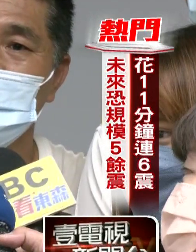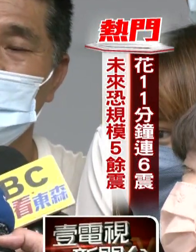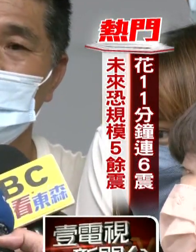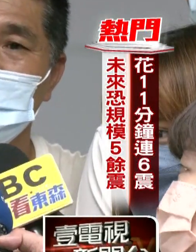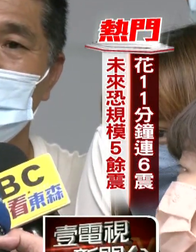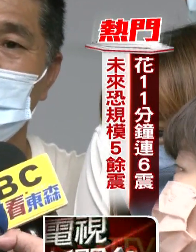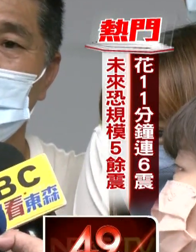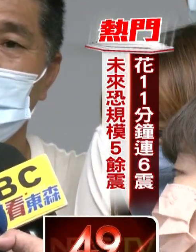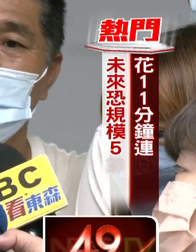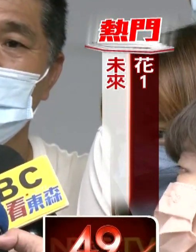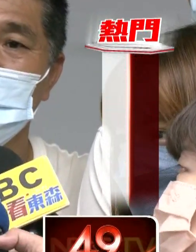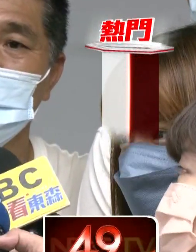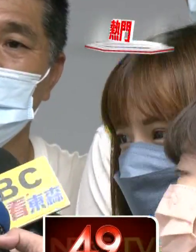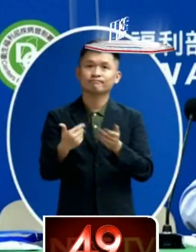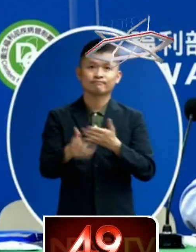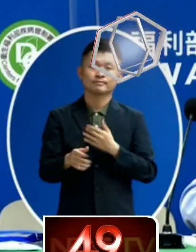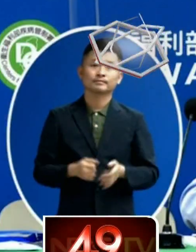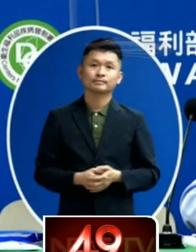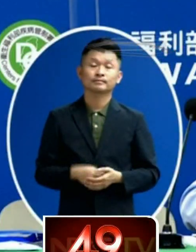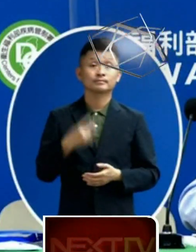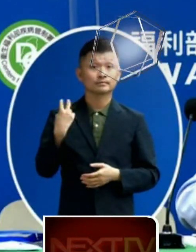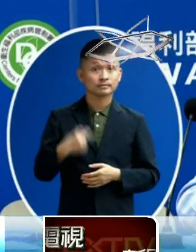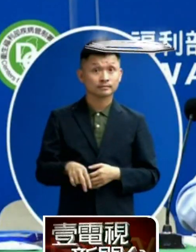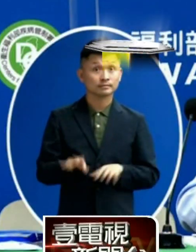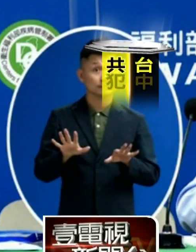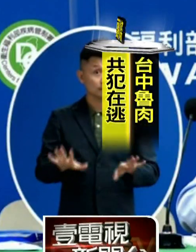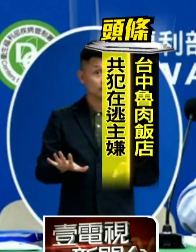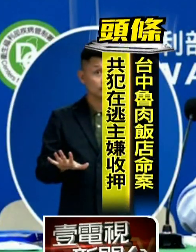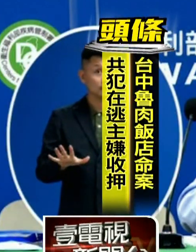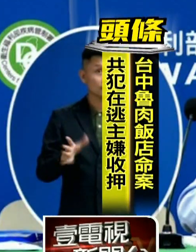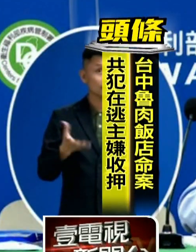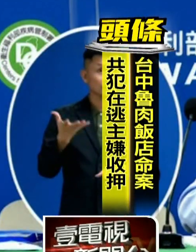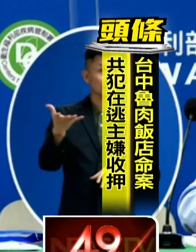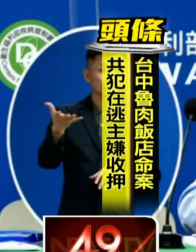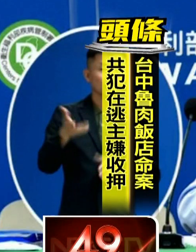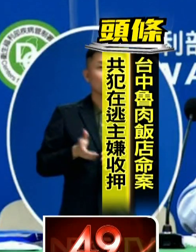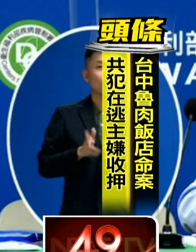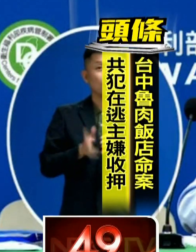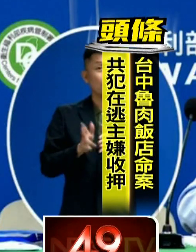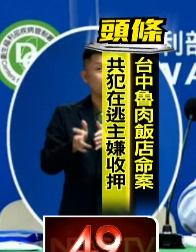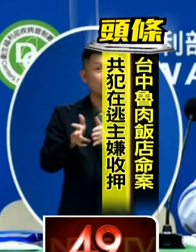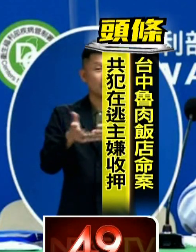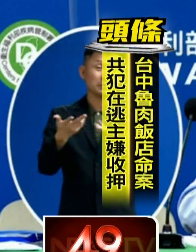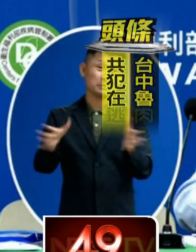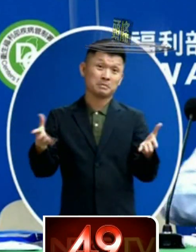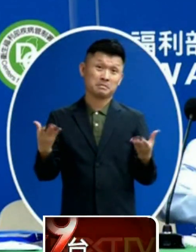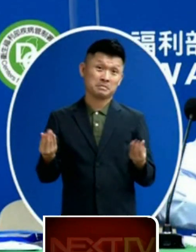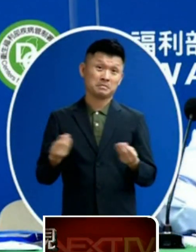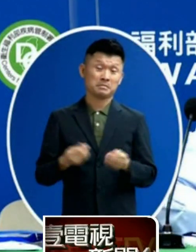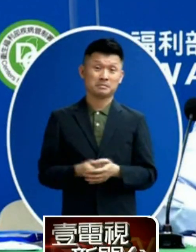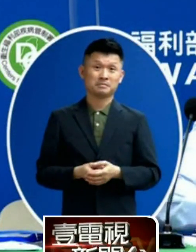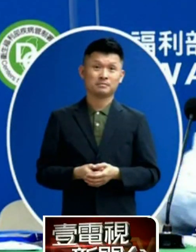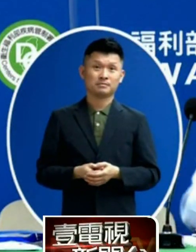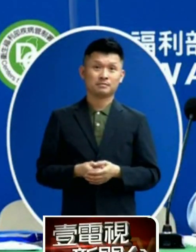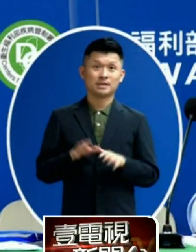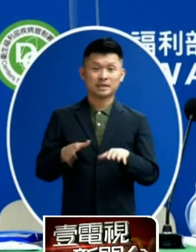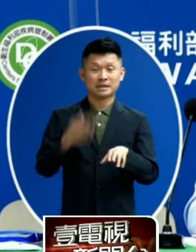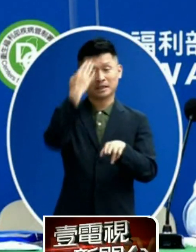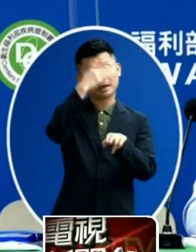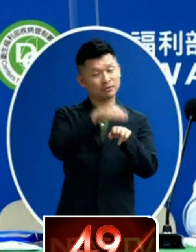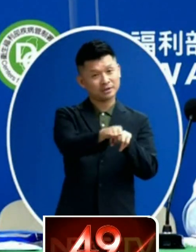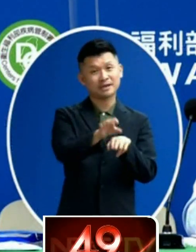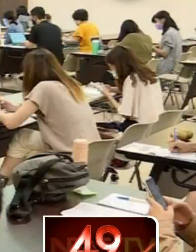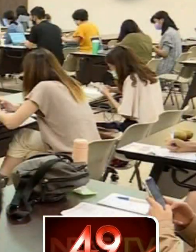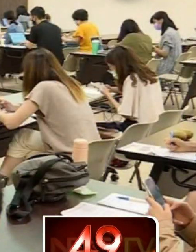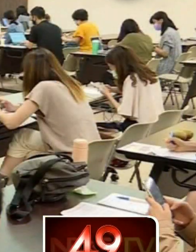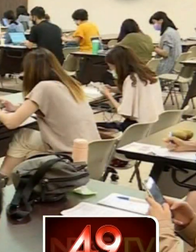啊，那最好不要有意外。 现在大部分都是火车，其实现在不多呢，现在都是高铁啦，什么